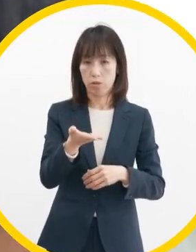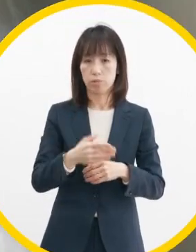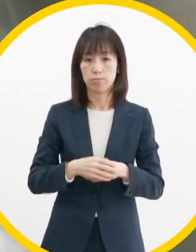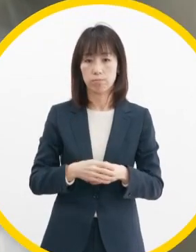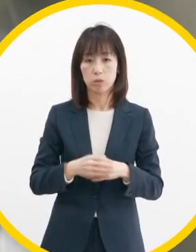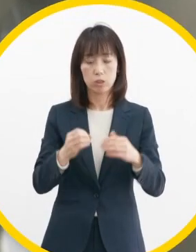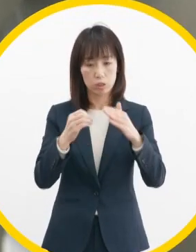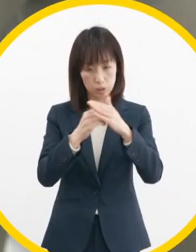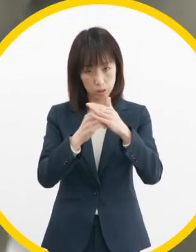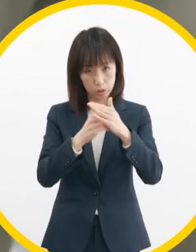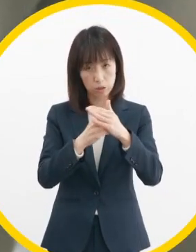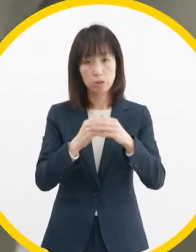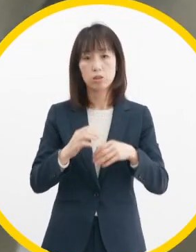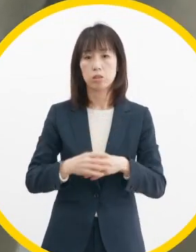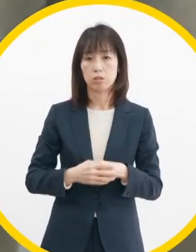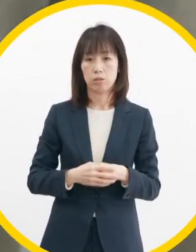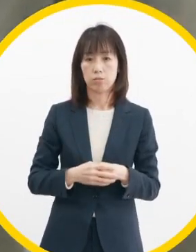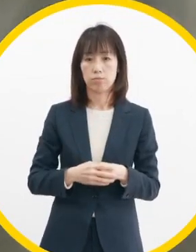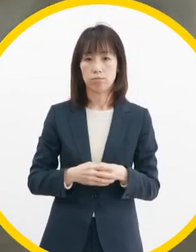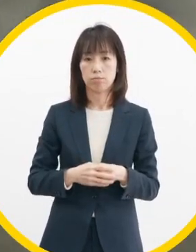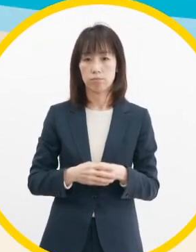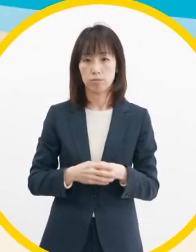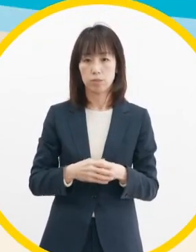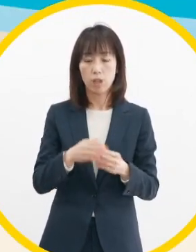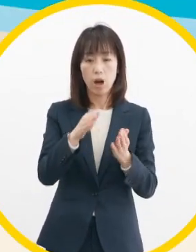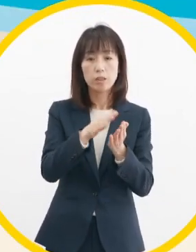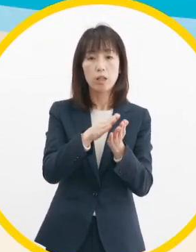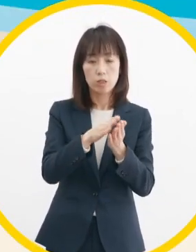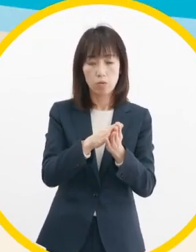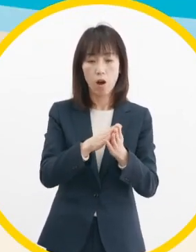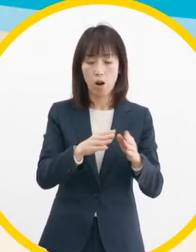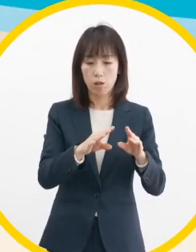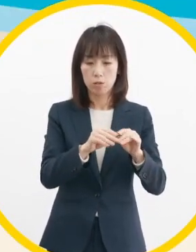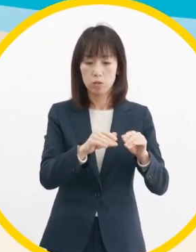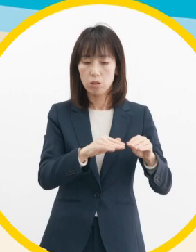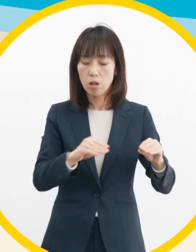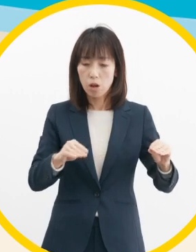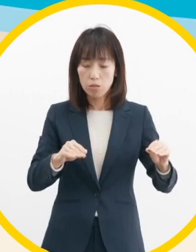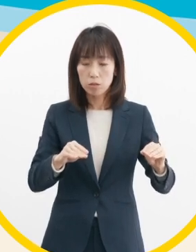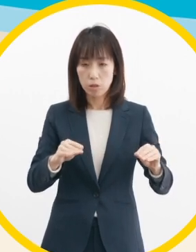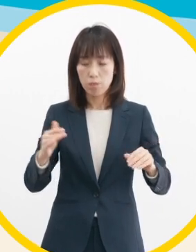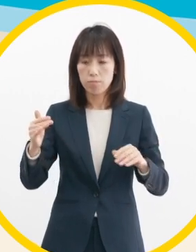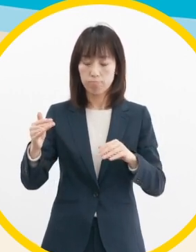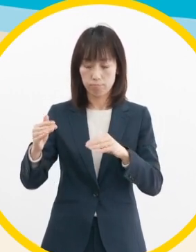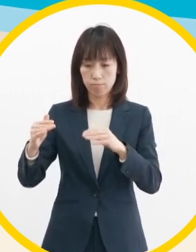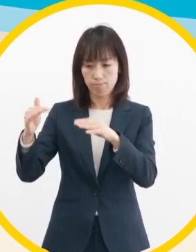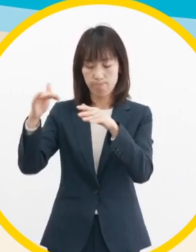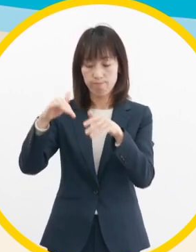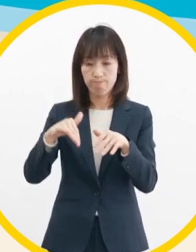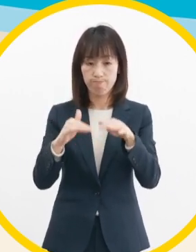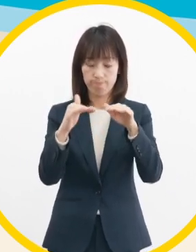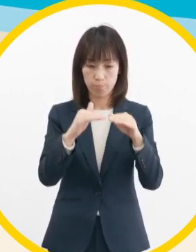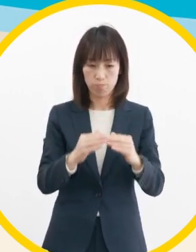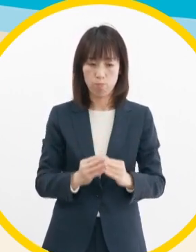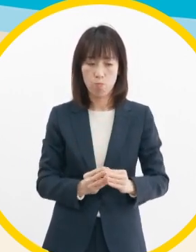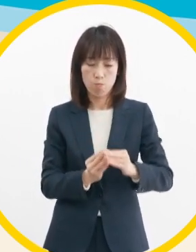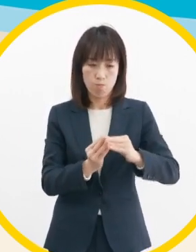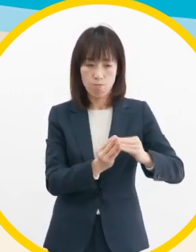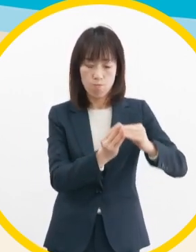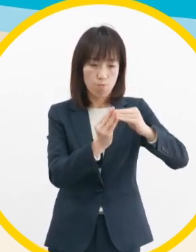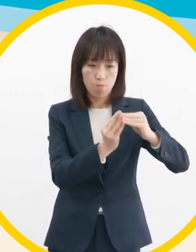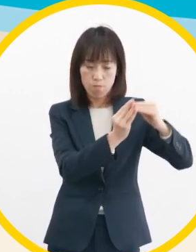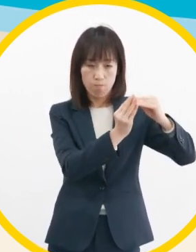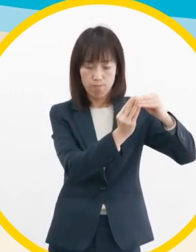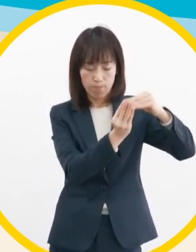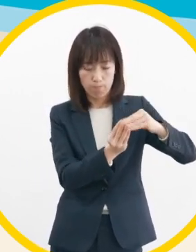これです。 石。 そうです、石です。 アサリは波を受けて砂の中から出てしまうと、再び潜ろうと